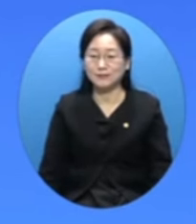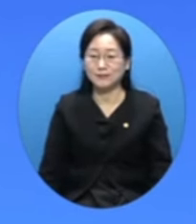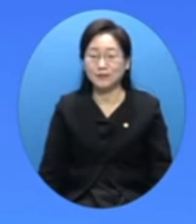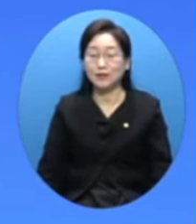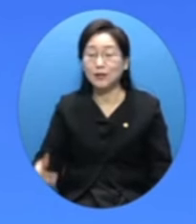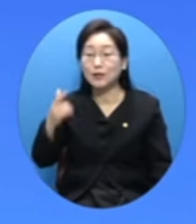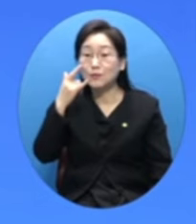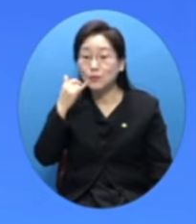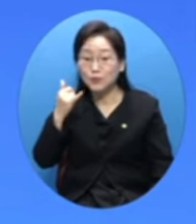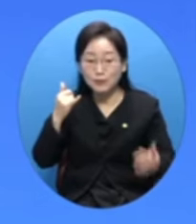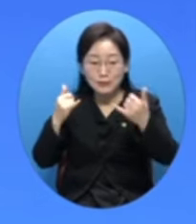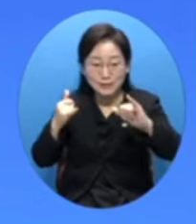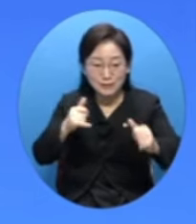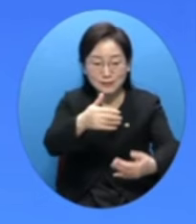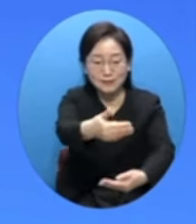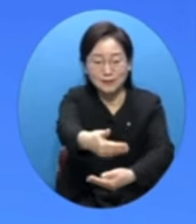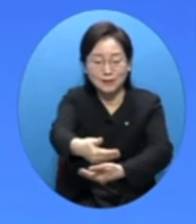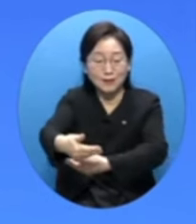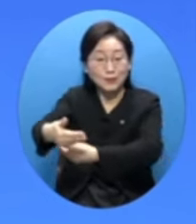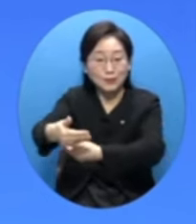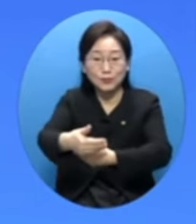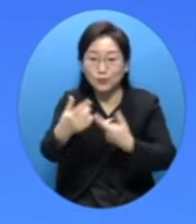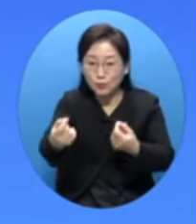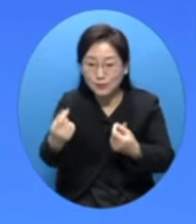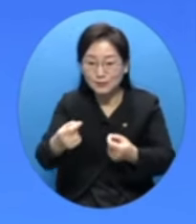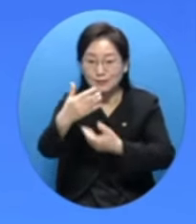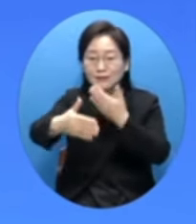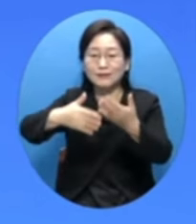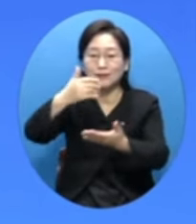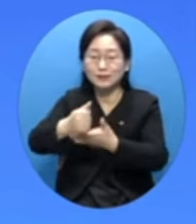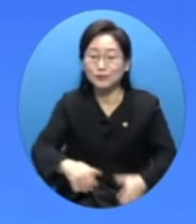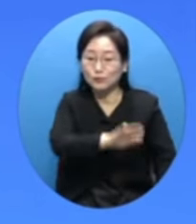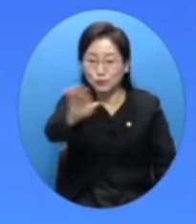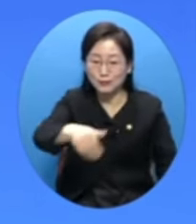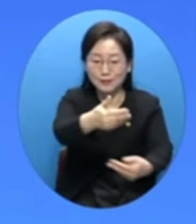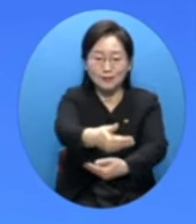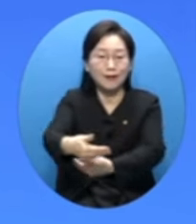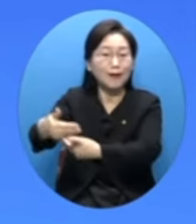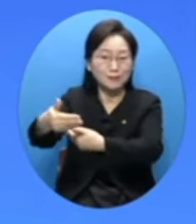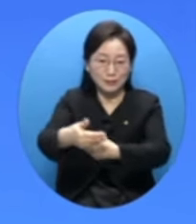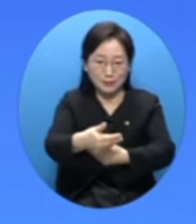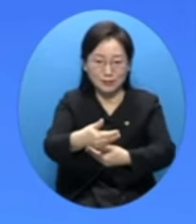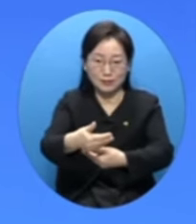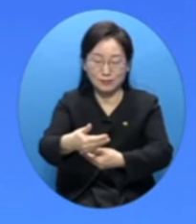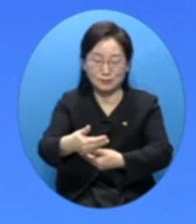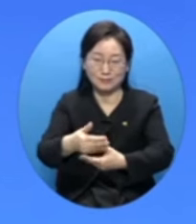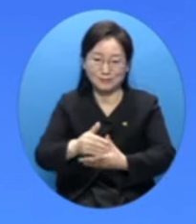부모가 자식을 안는 것 같이 하나님께서 우리를 안아주시는 것입니다.